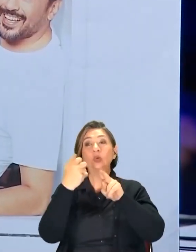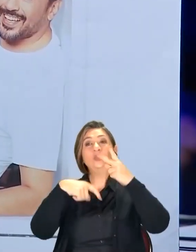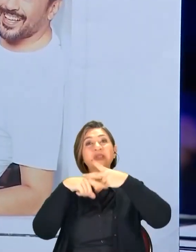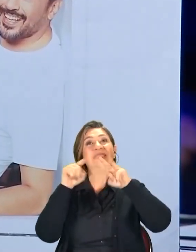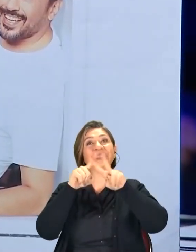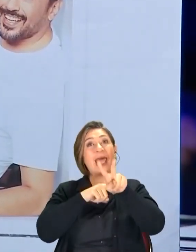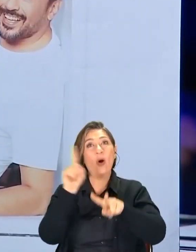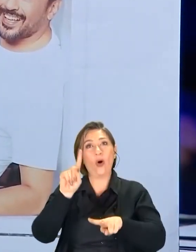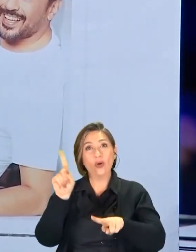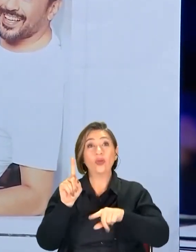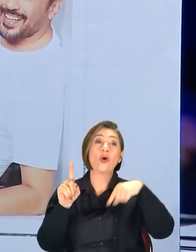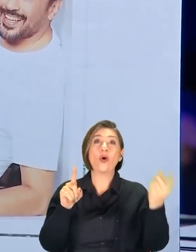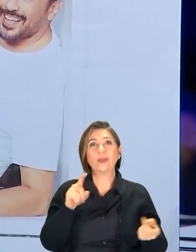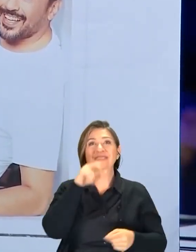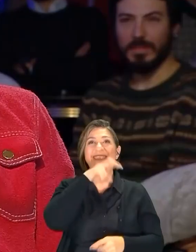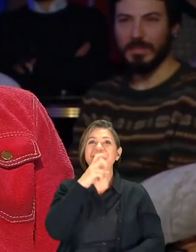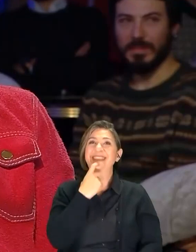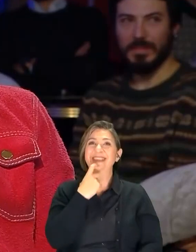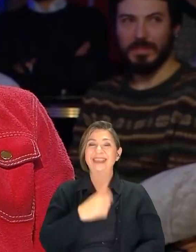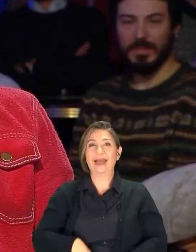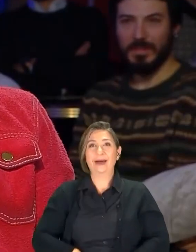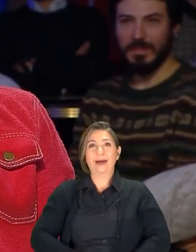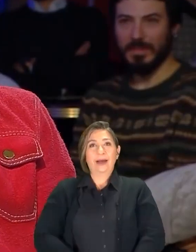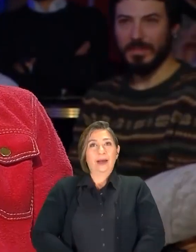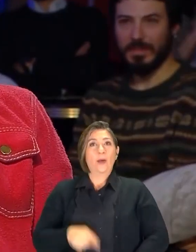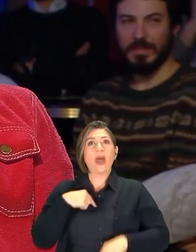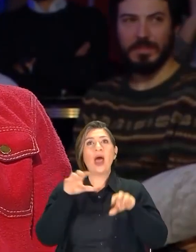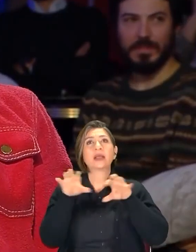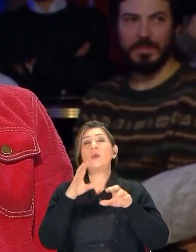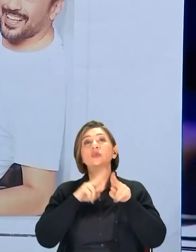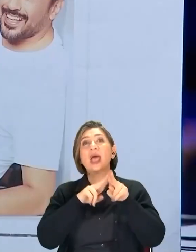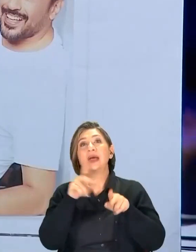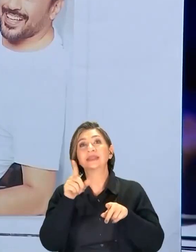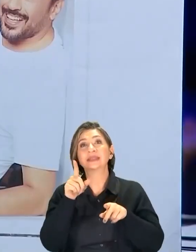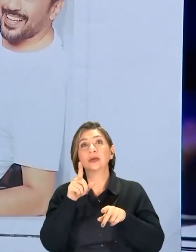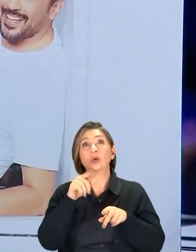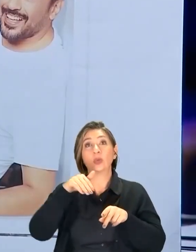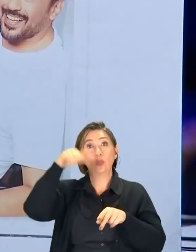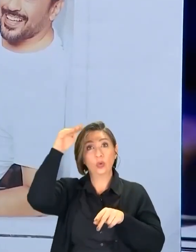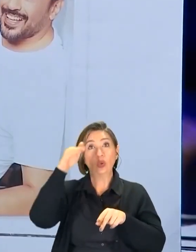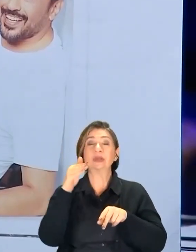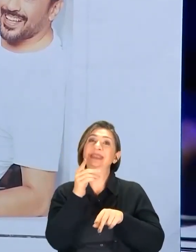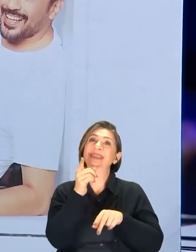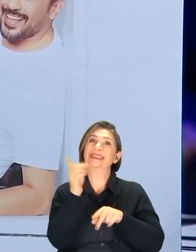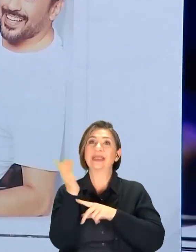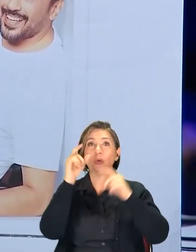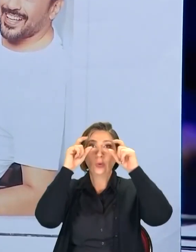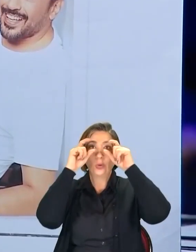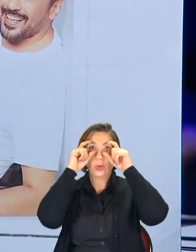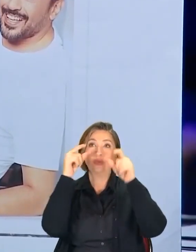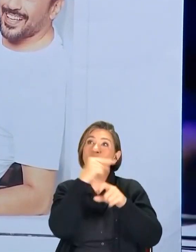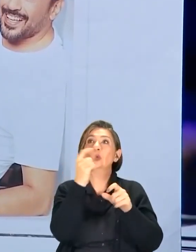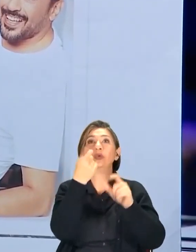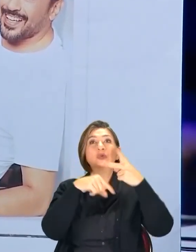yaşında öbür fırlamalı 8 yaşında bir dakika ama ben ayırd edemiyorum hangisi Kuzey e Kuzey büyük olan sahadaki gözlüklü O